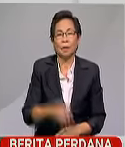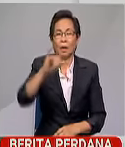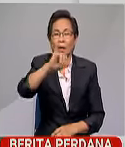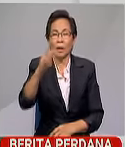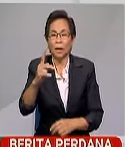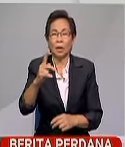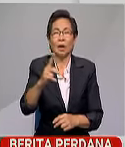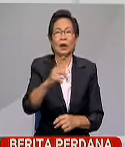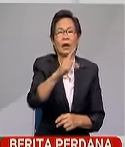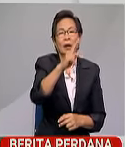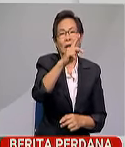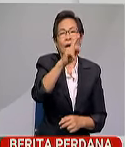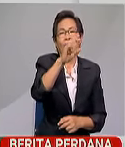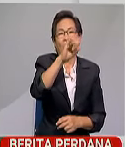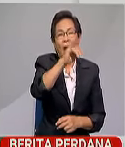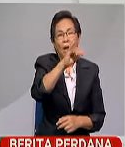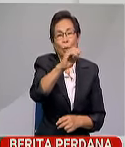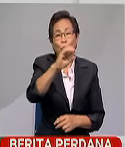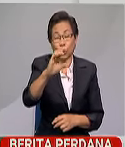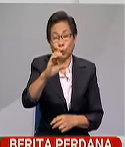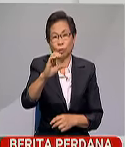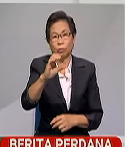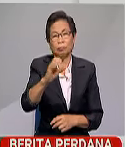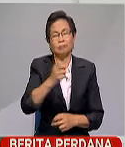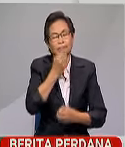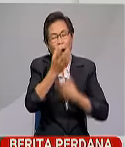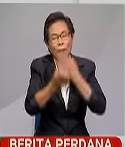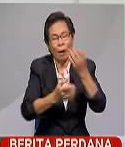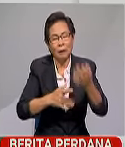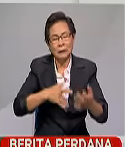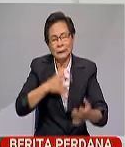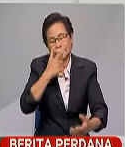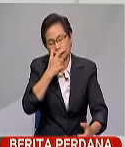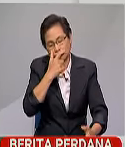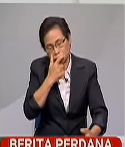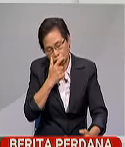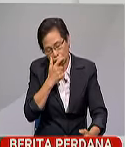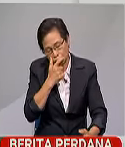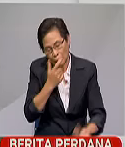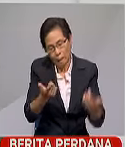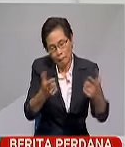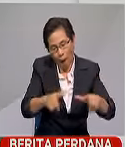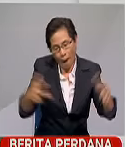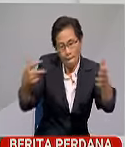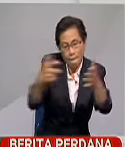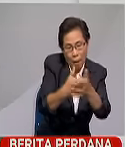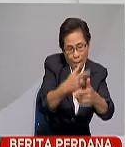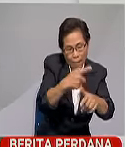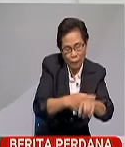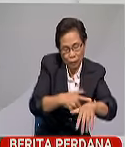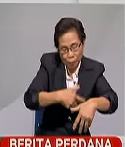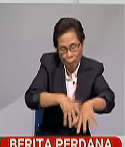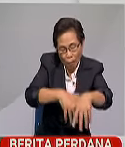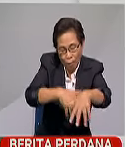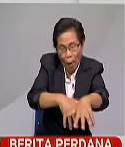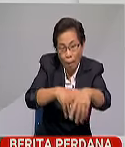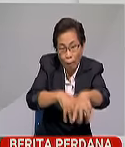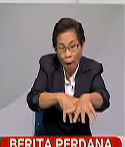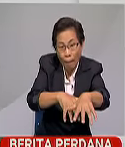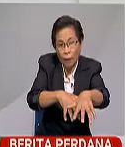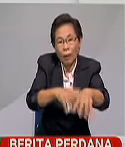Jawatankuasa Olimpik Antarabangsa IOC melahirkan rasa sedih atas insiden kemalangan semasa raptai pembukaan